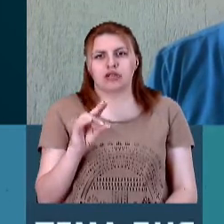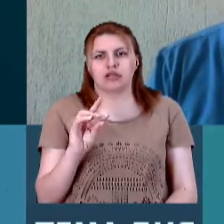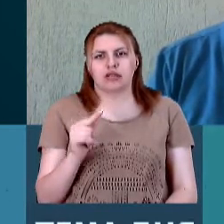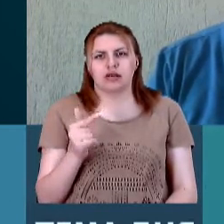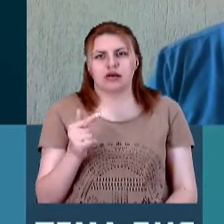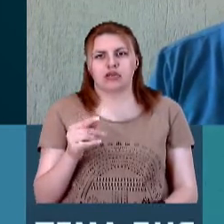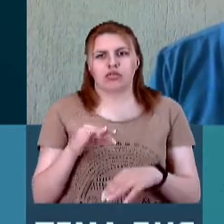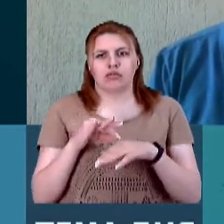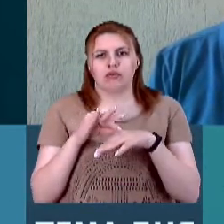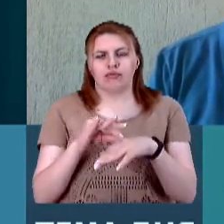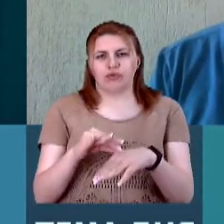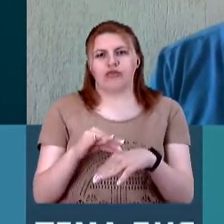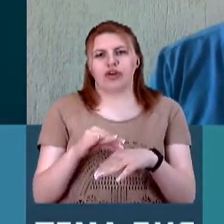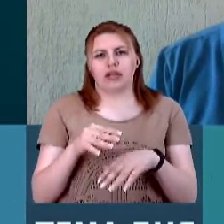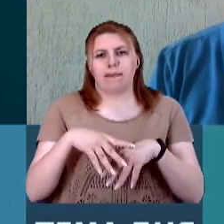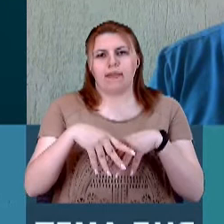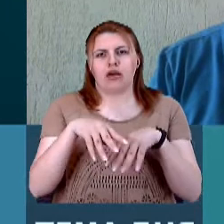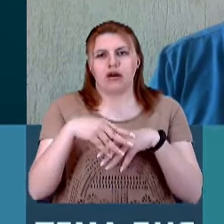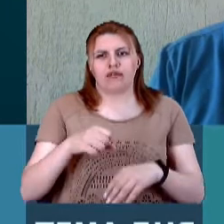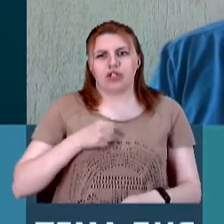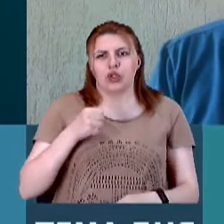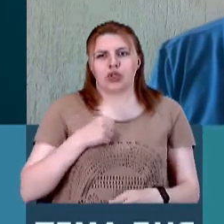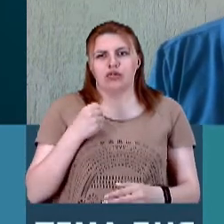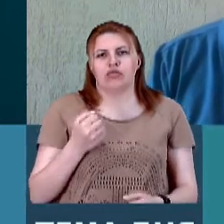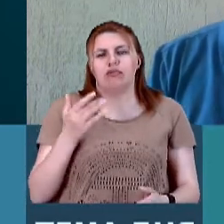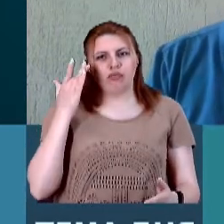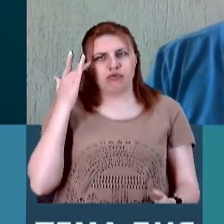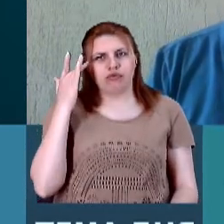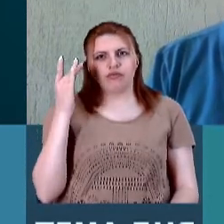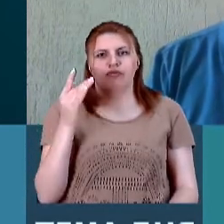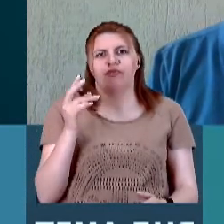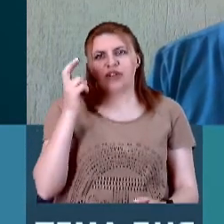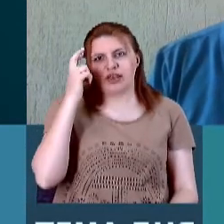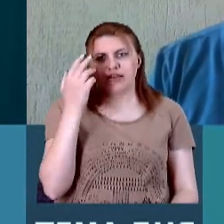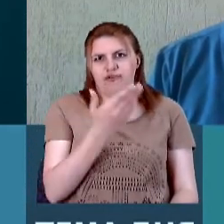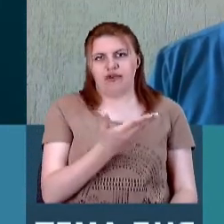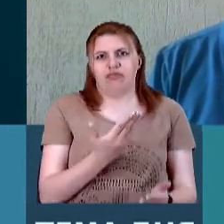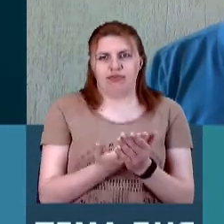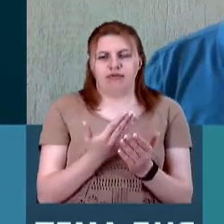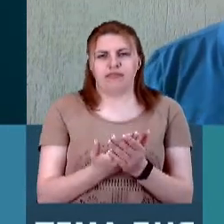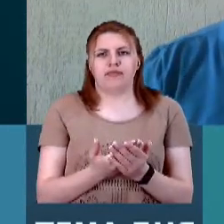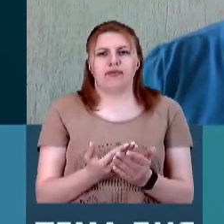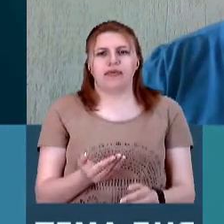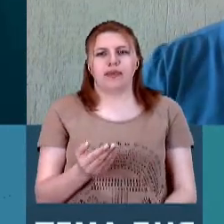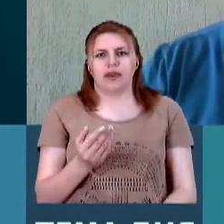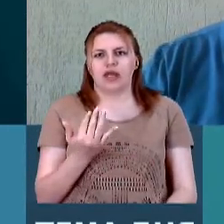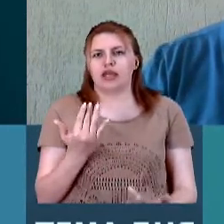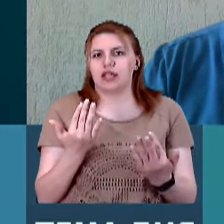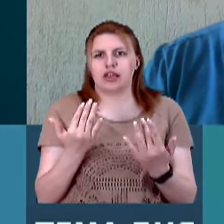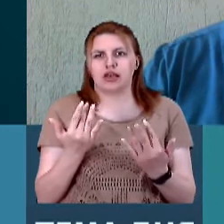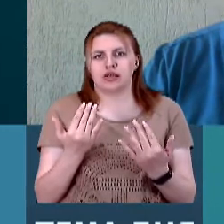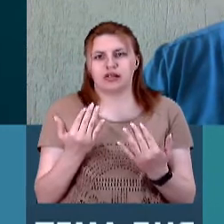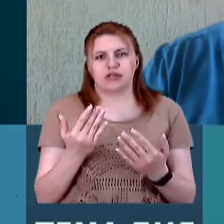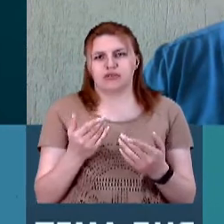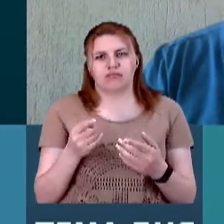проведення парадів військових до Дня Незалежності, власне, в Києві. Ну, кількість їх не співрозмірна.